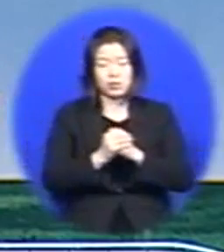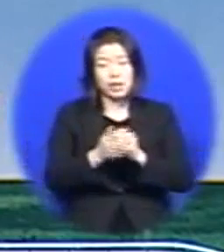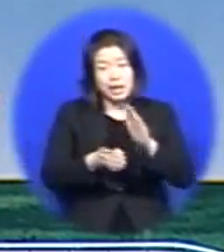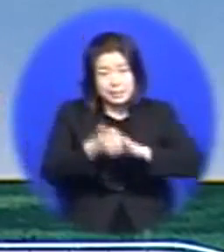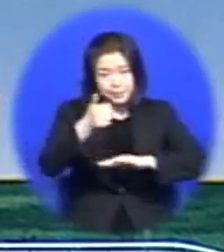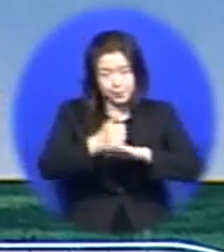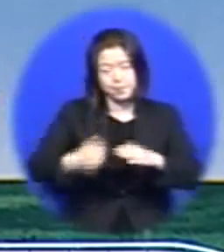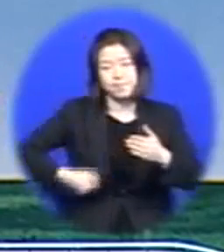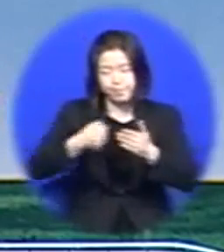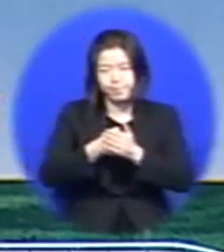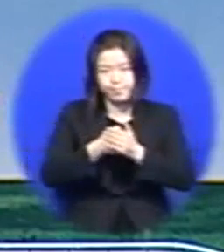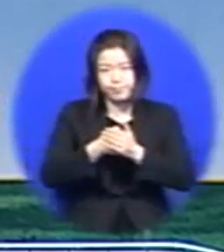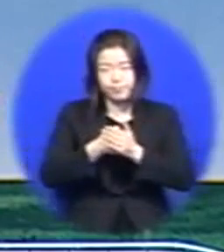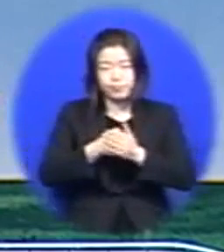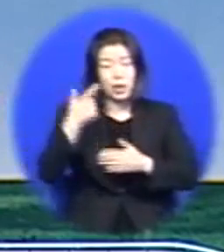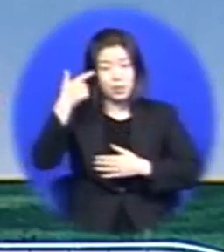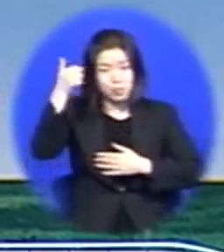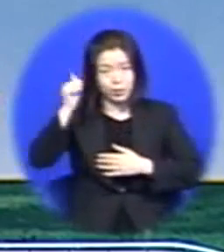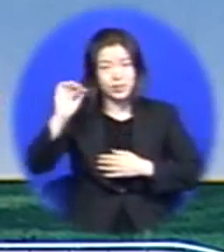성공해야 되겠다.